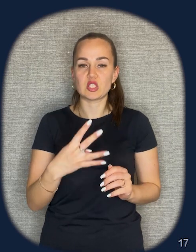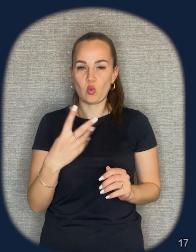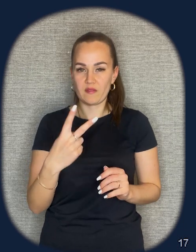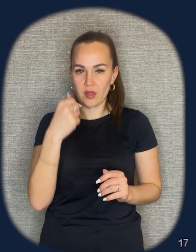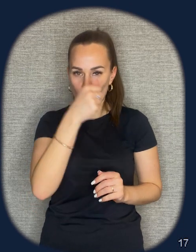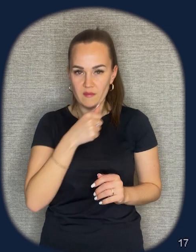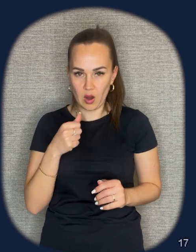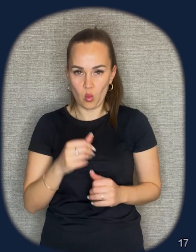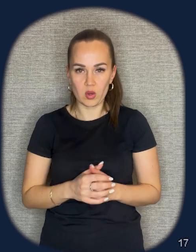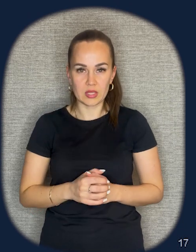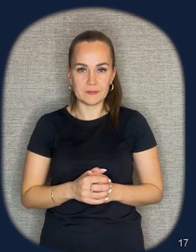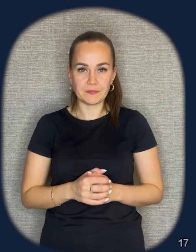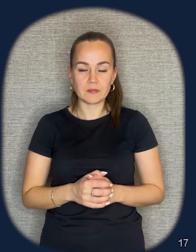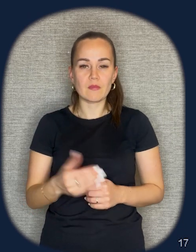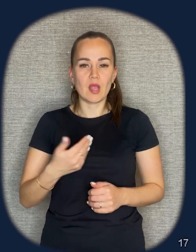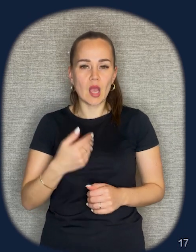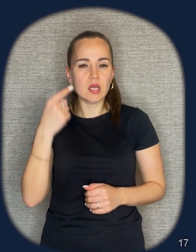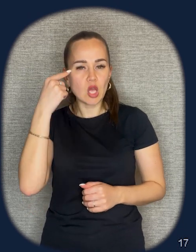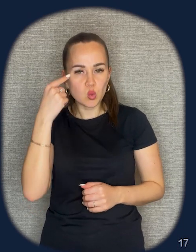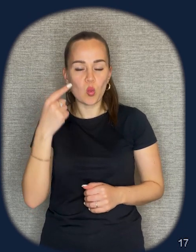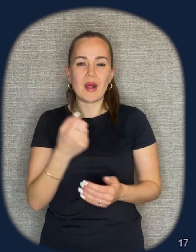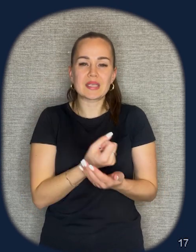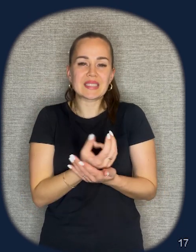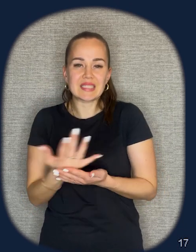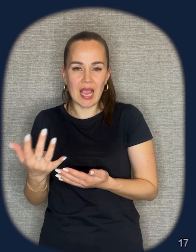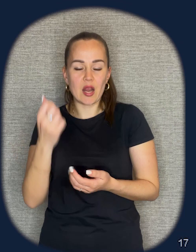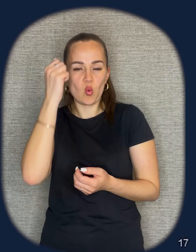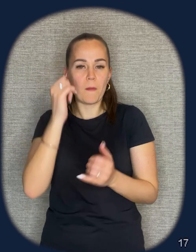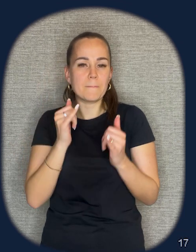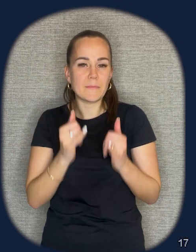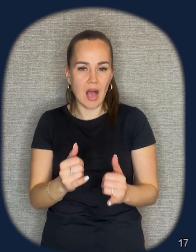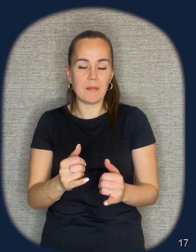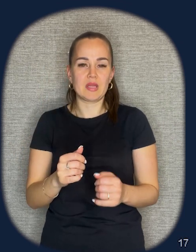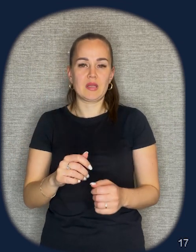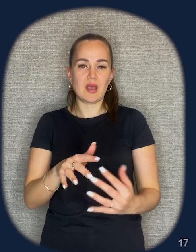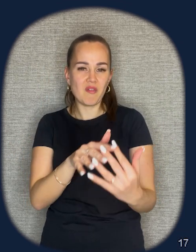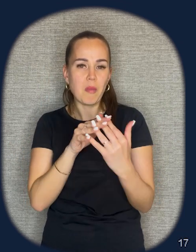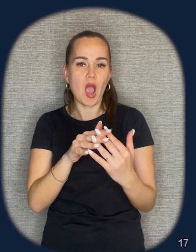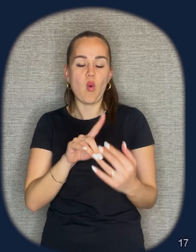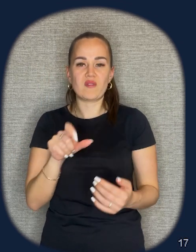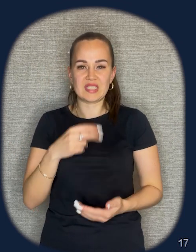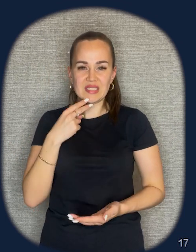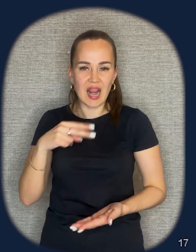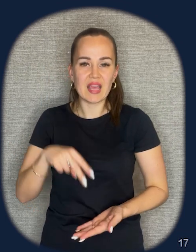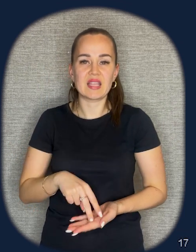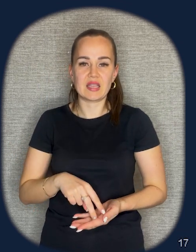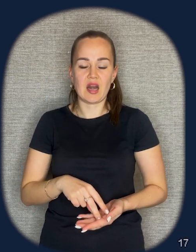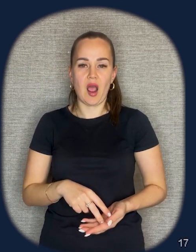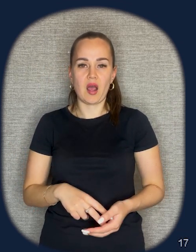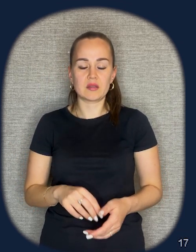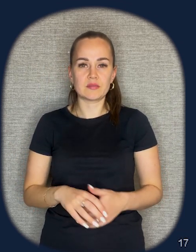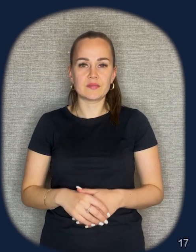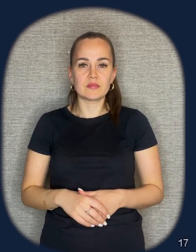вот что Александр Сергеевич писал в свом дневнике 8 января 42 года я